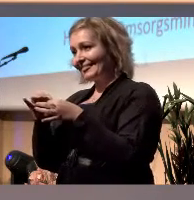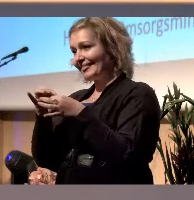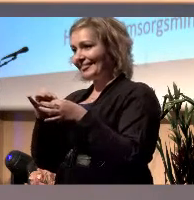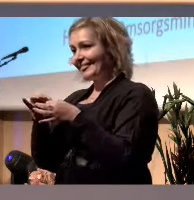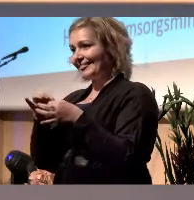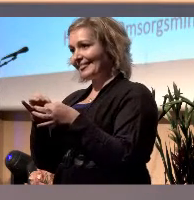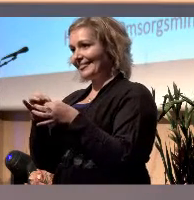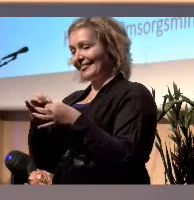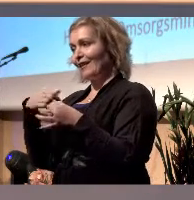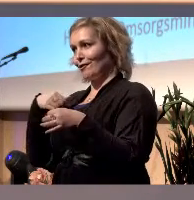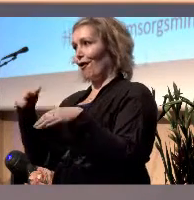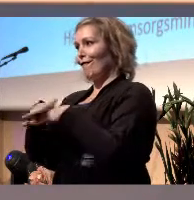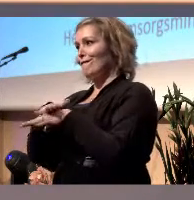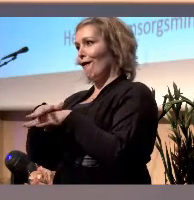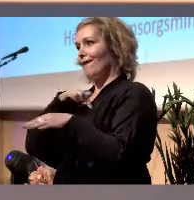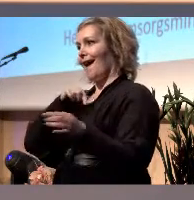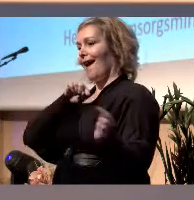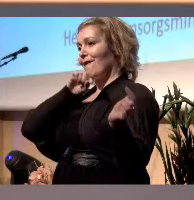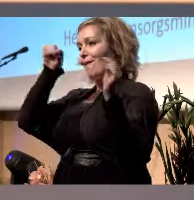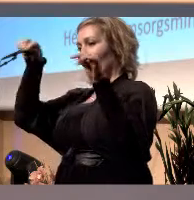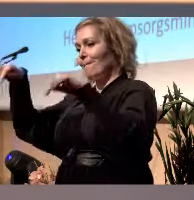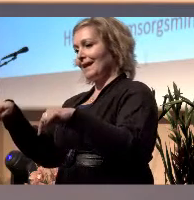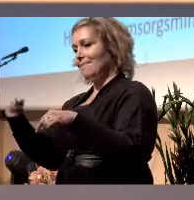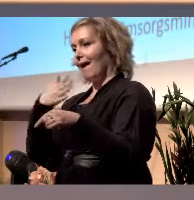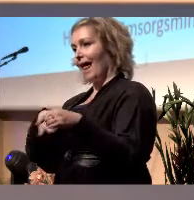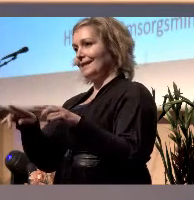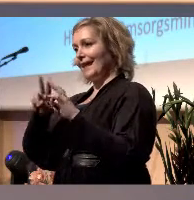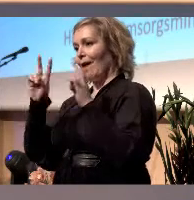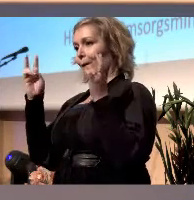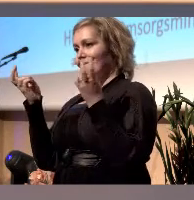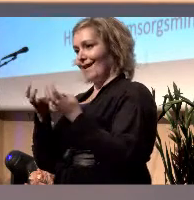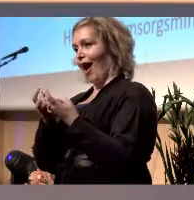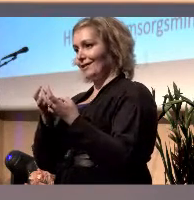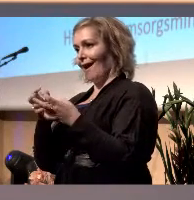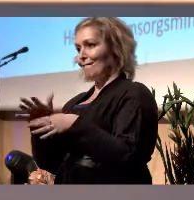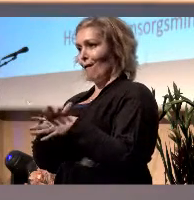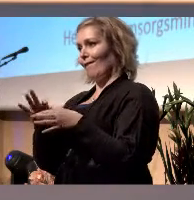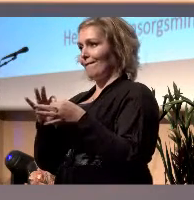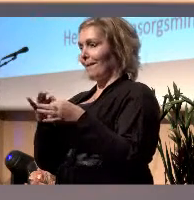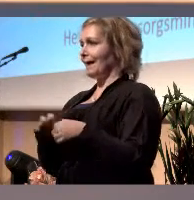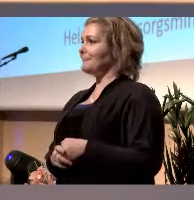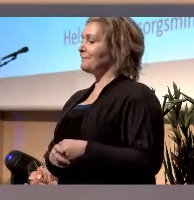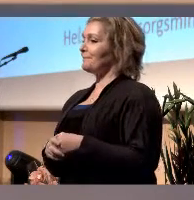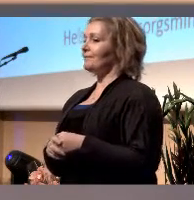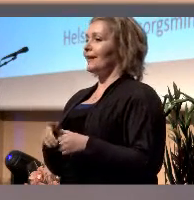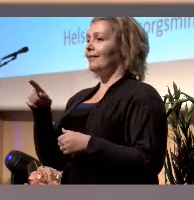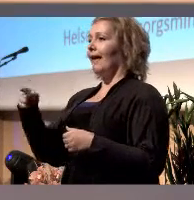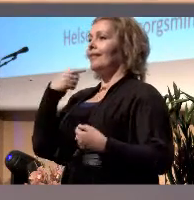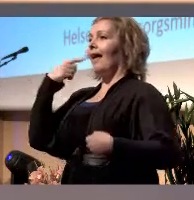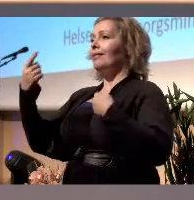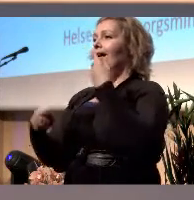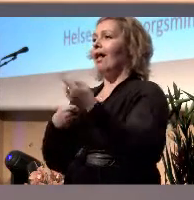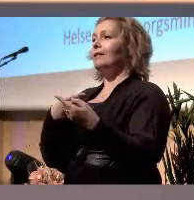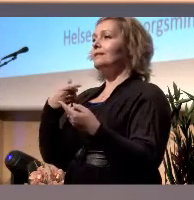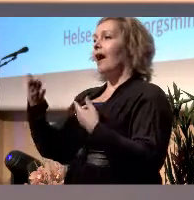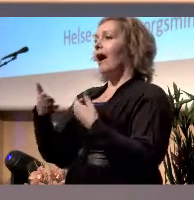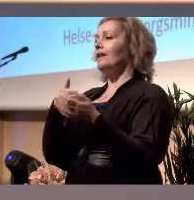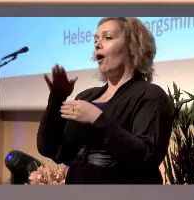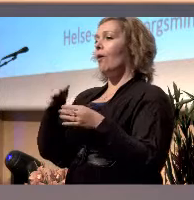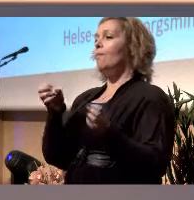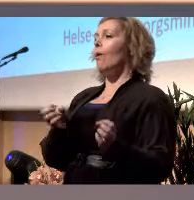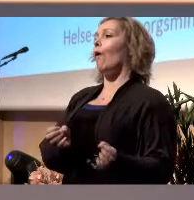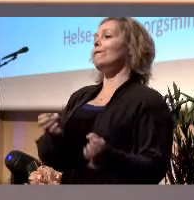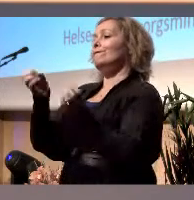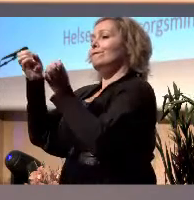det jo egentlig sånn det føles å komme her på helsekonferansen. Denne talen skal handle om å